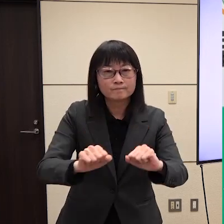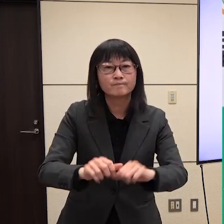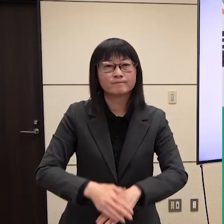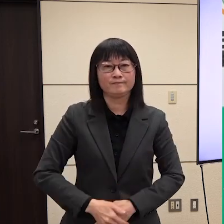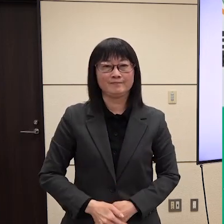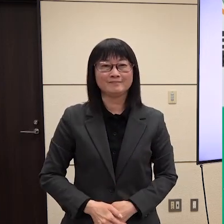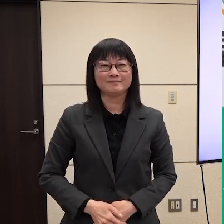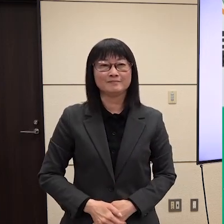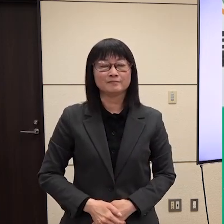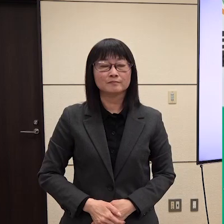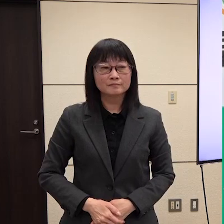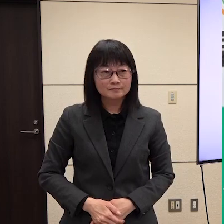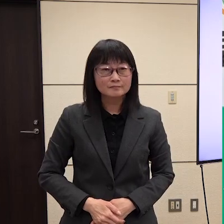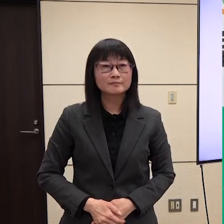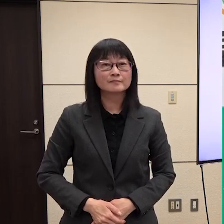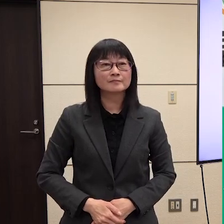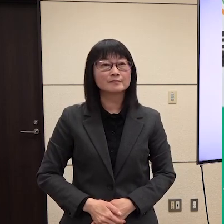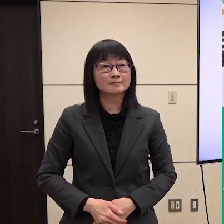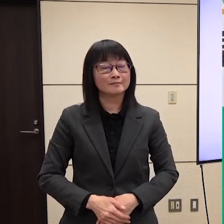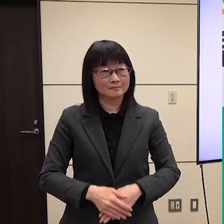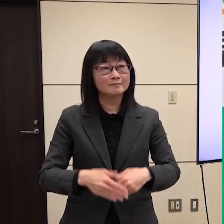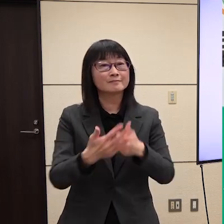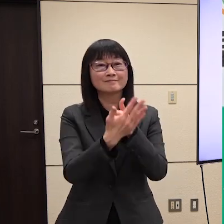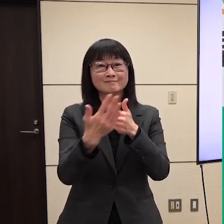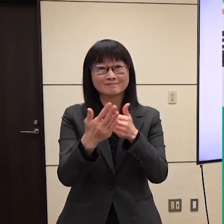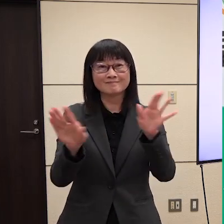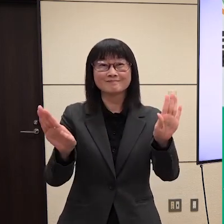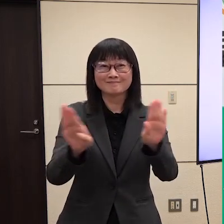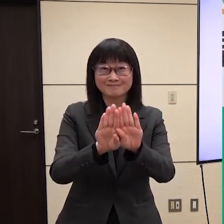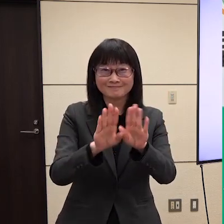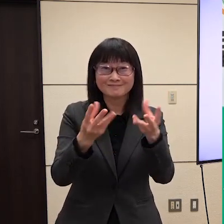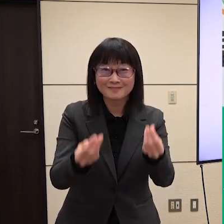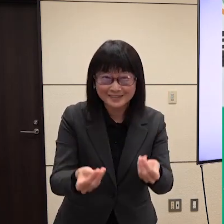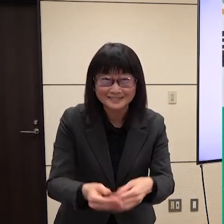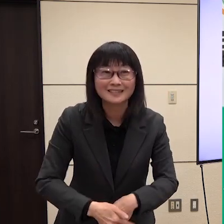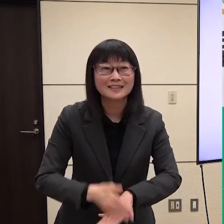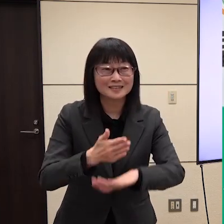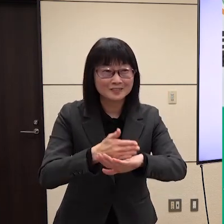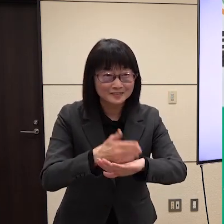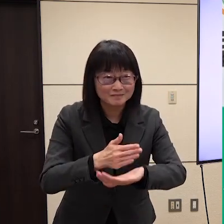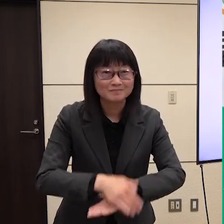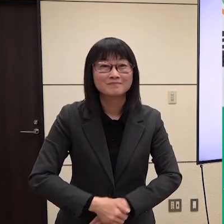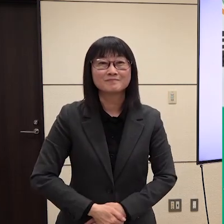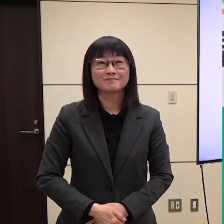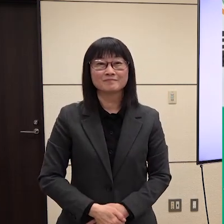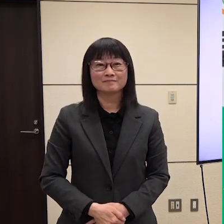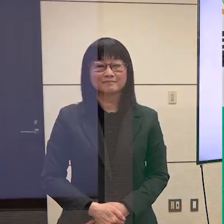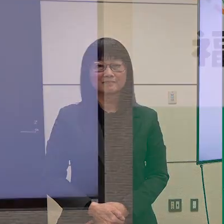以上をもちまして定例記者会見を終了します。本日はありがとうございました。 はい、ありがとうございました。